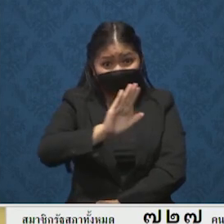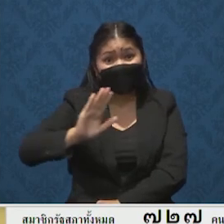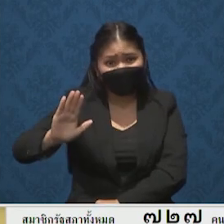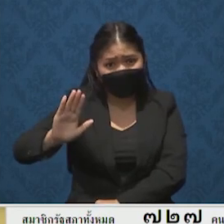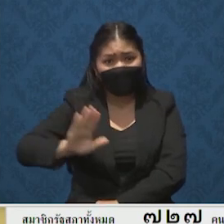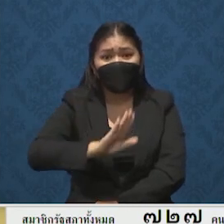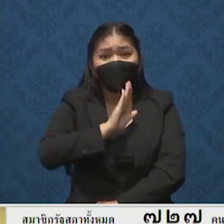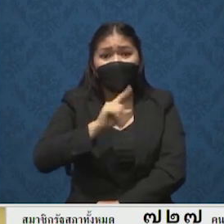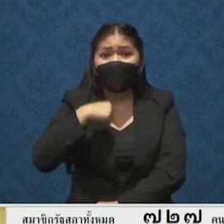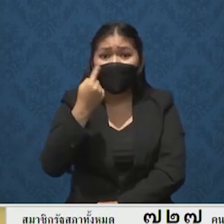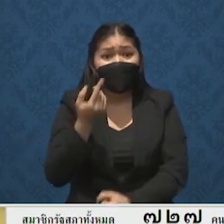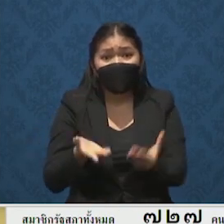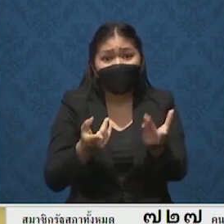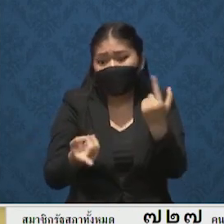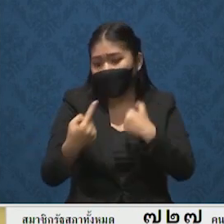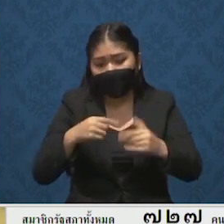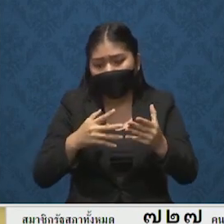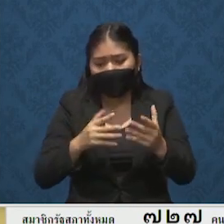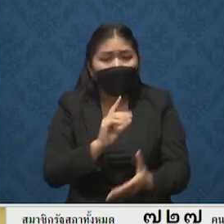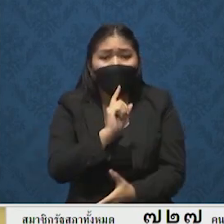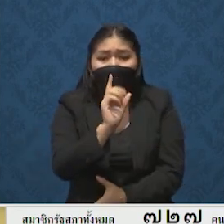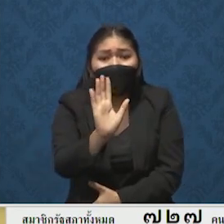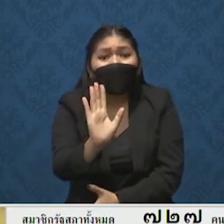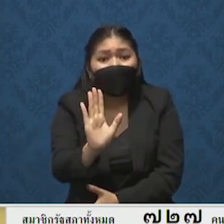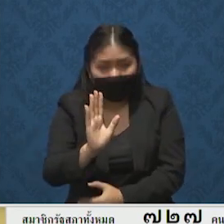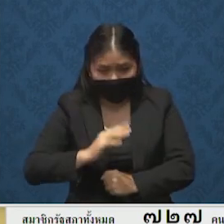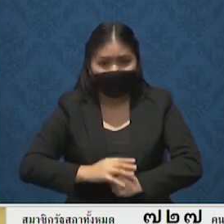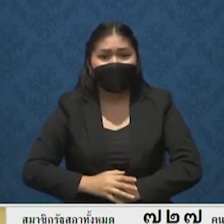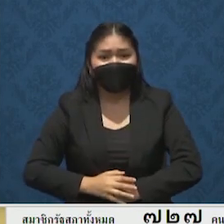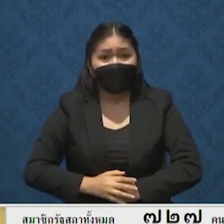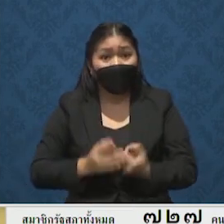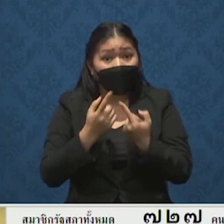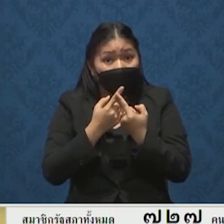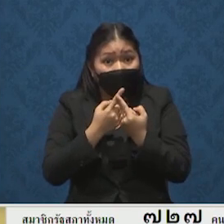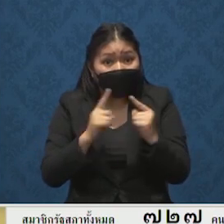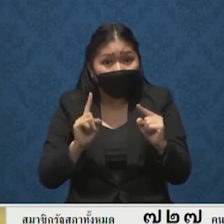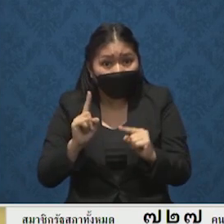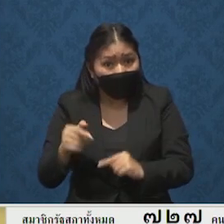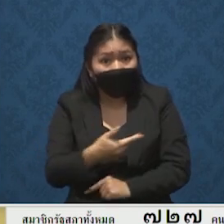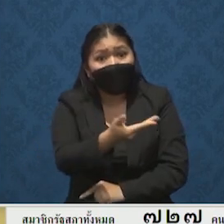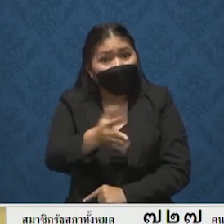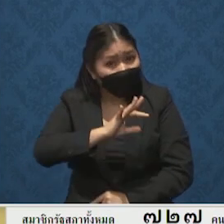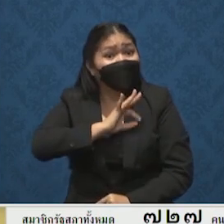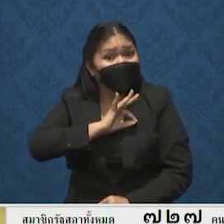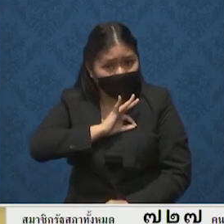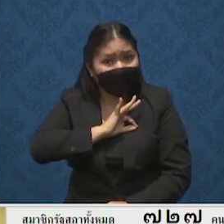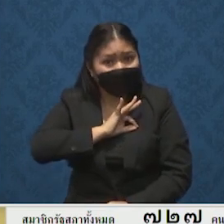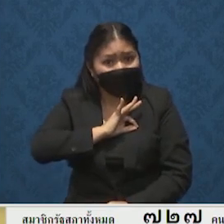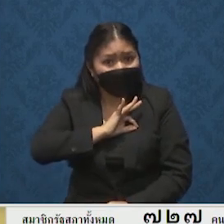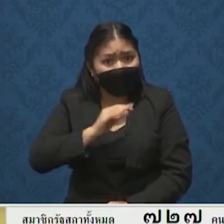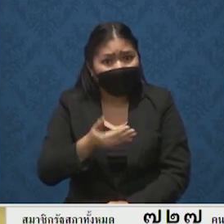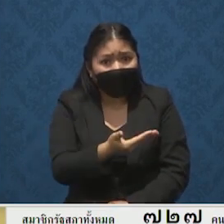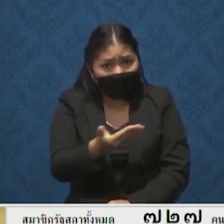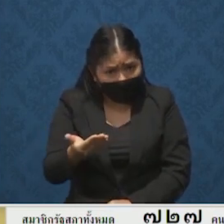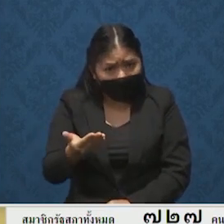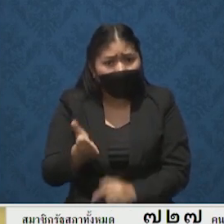านที่ไม่มาก็ไม่ได้ว่าอะไรฮะแต่ว่าเราเป็นสมาชิกรัฐสภานี่